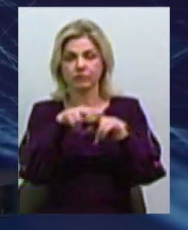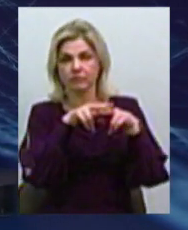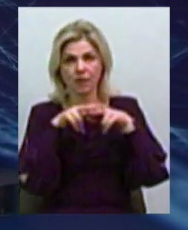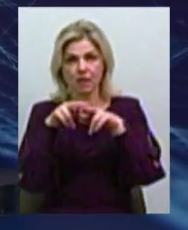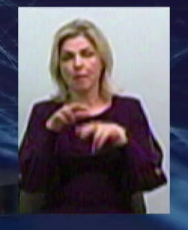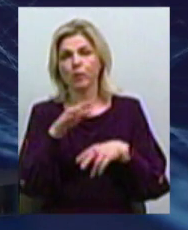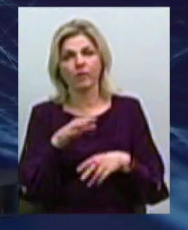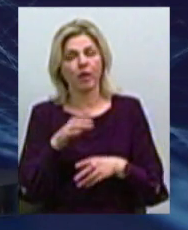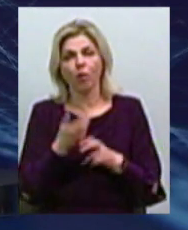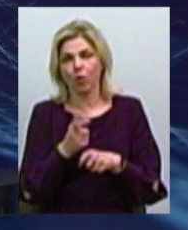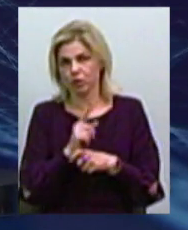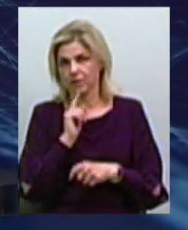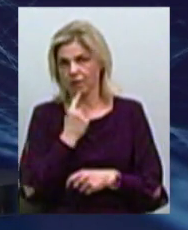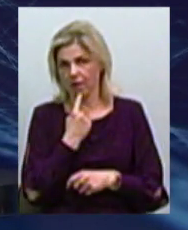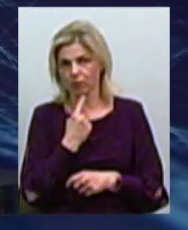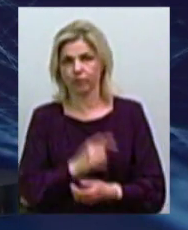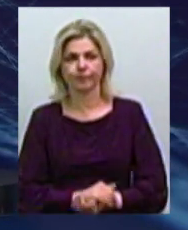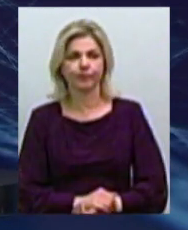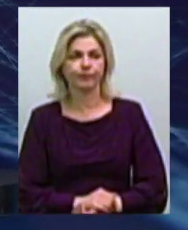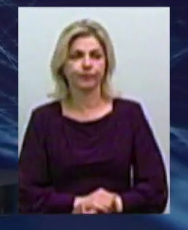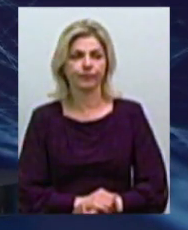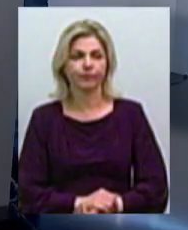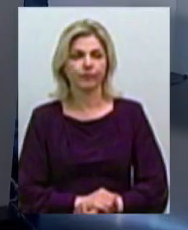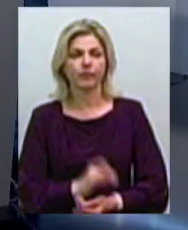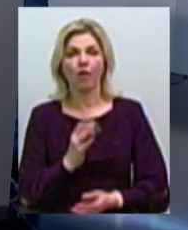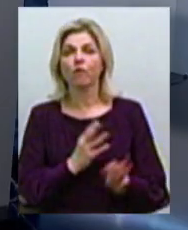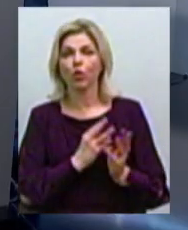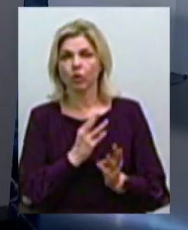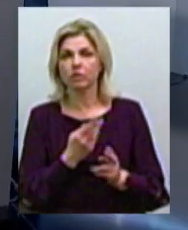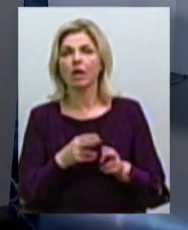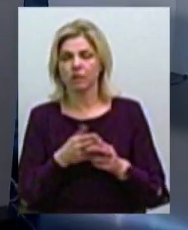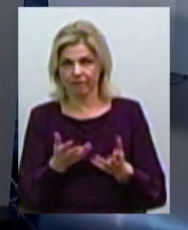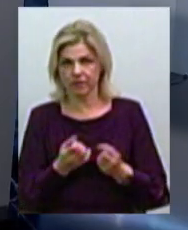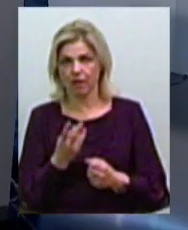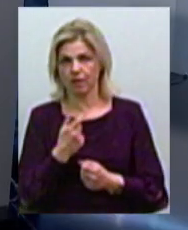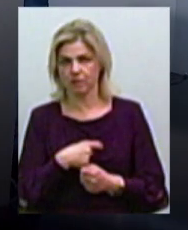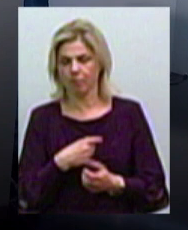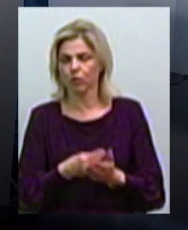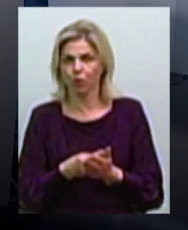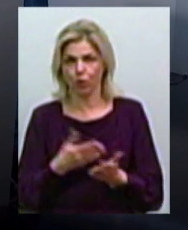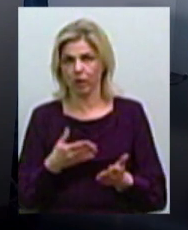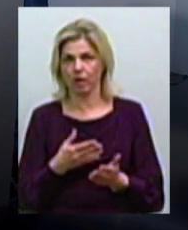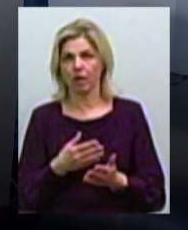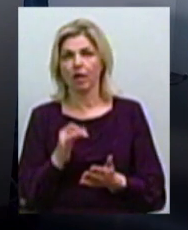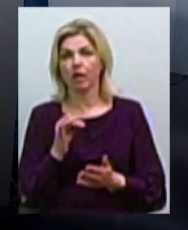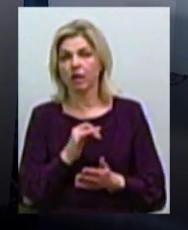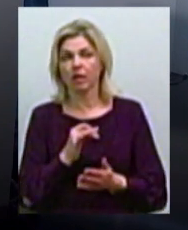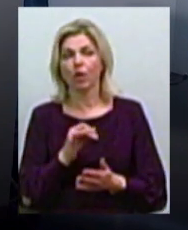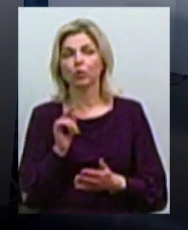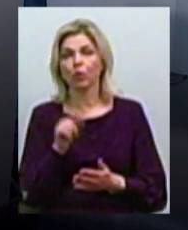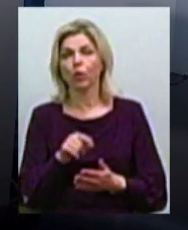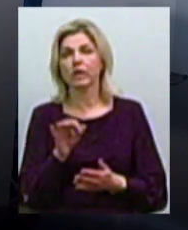це дуже складно насправді. І волонтери взяли на себе цю ношу, а вони дорогі. І тоді з